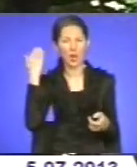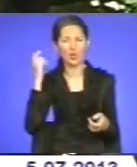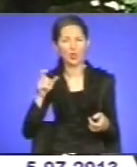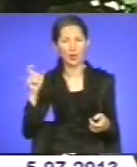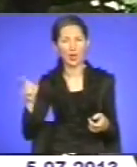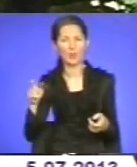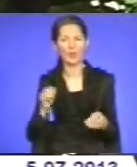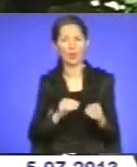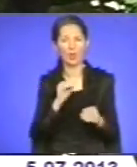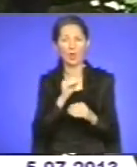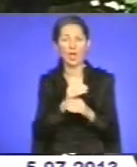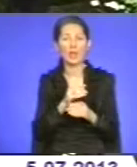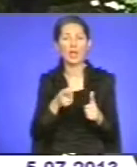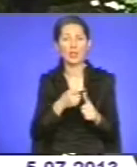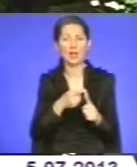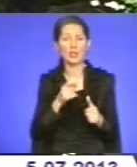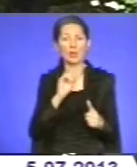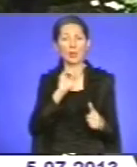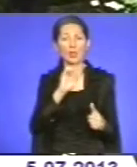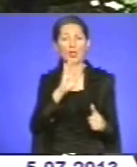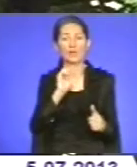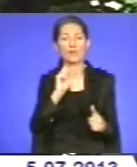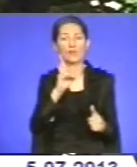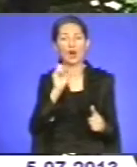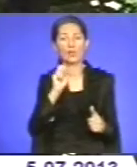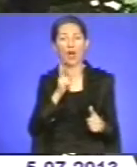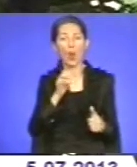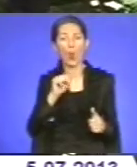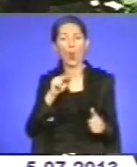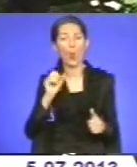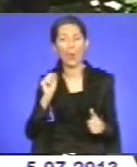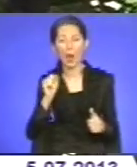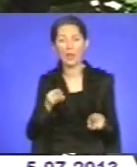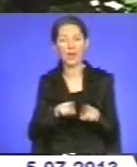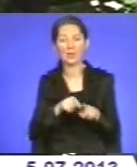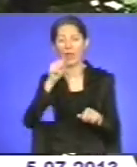християн, є гріховно так говорити, бо сказав сам Христос, не можете служити